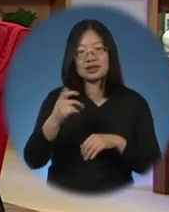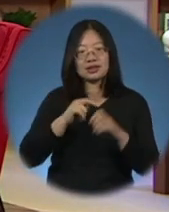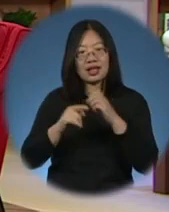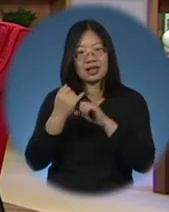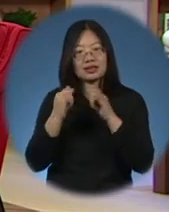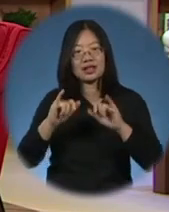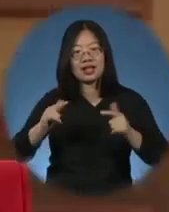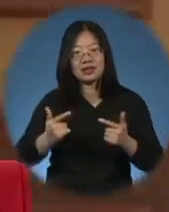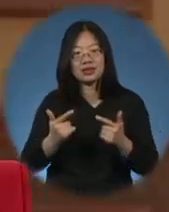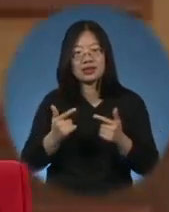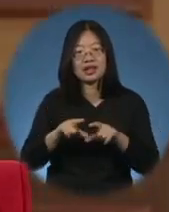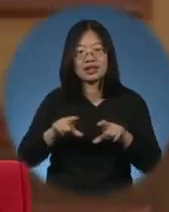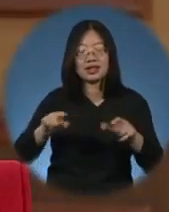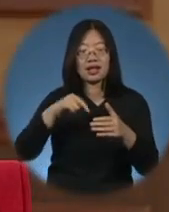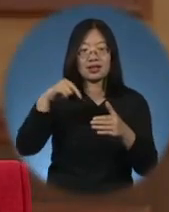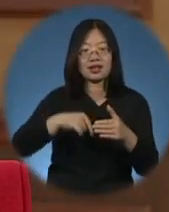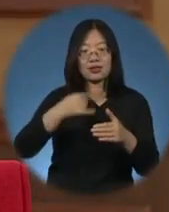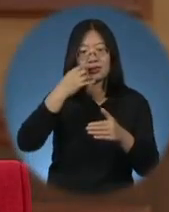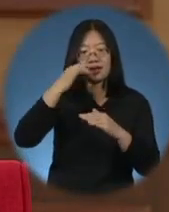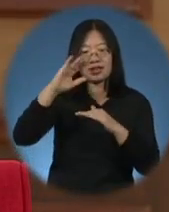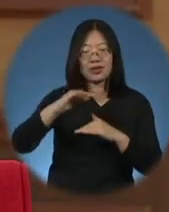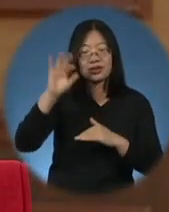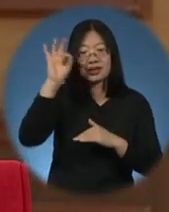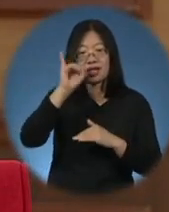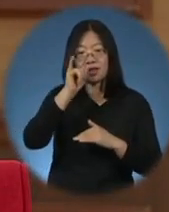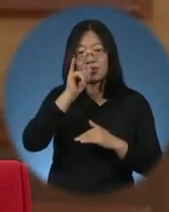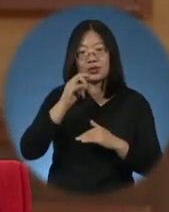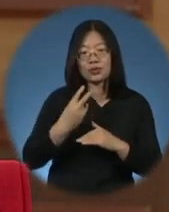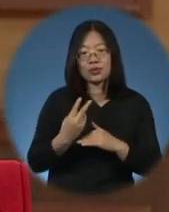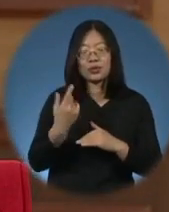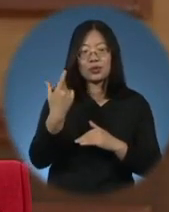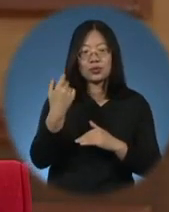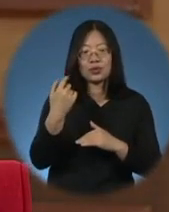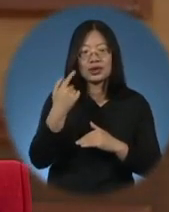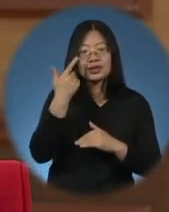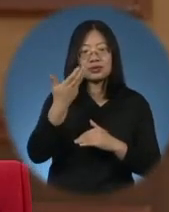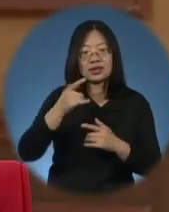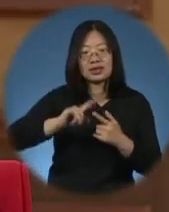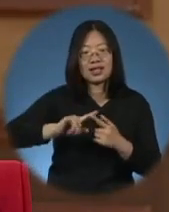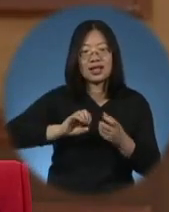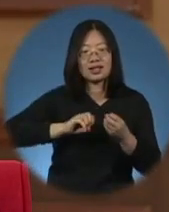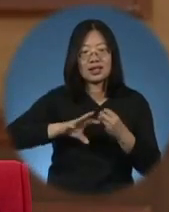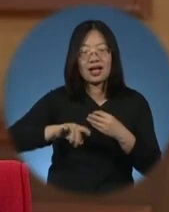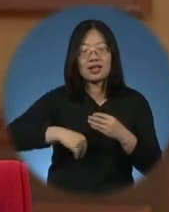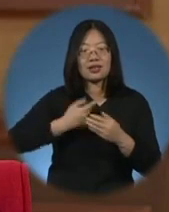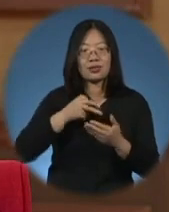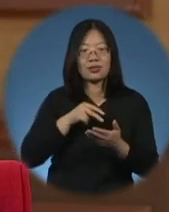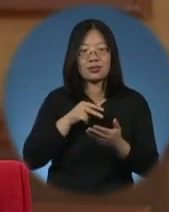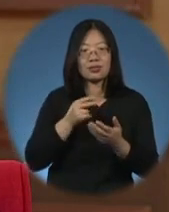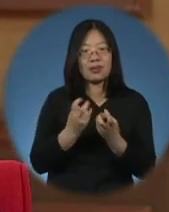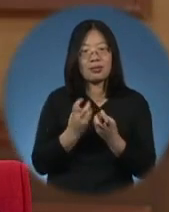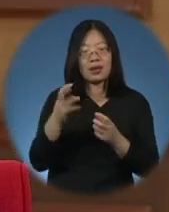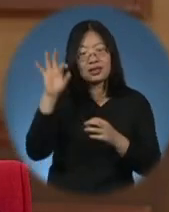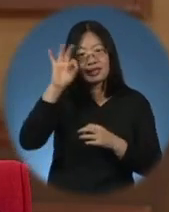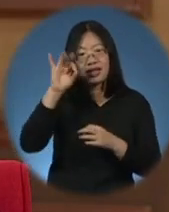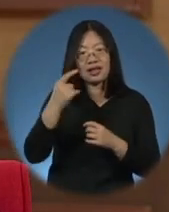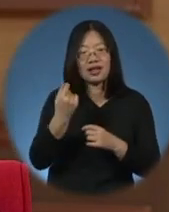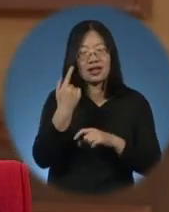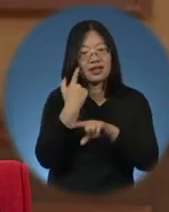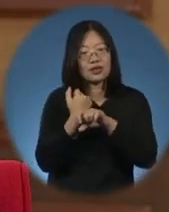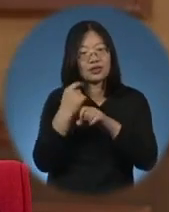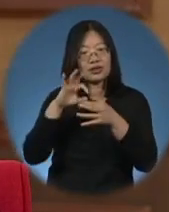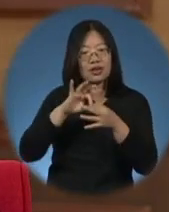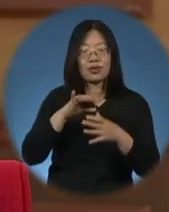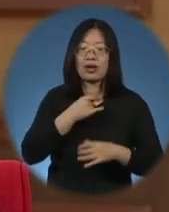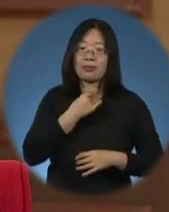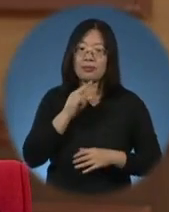아니고요. 지금까지처럼 일상에서 궁금한 점을 찾고 그런 궁금한 질문에 대한 답을 나름의 방법으로 찾아가는 그런 연구는